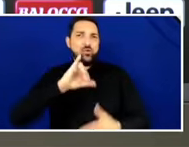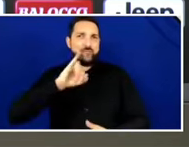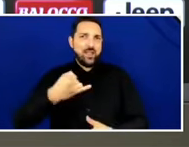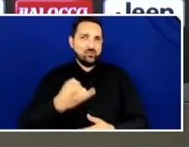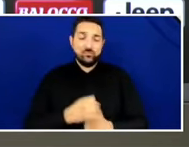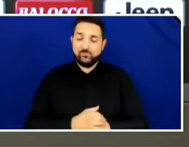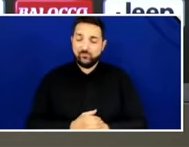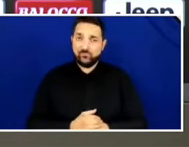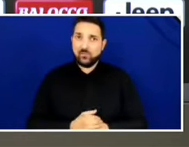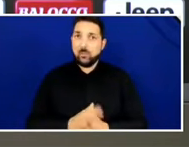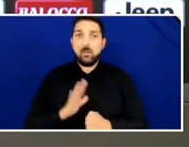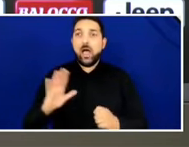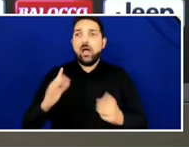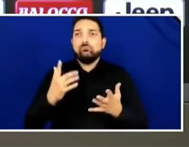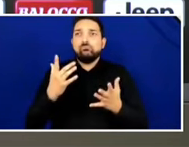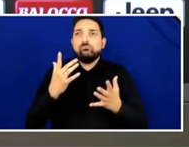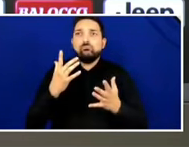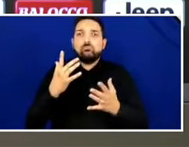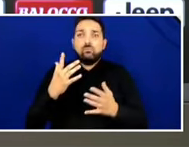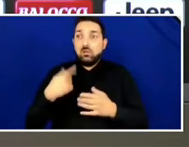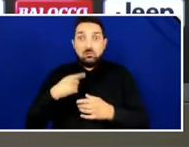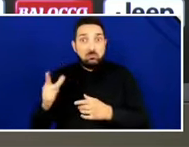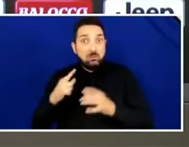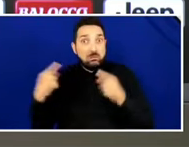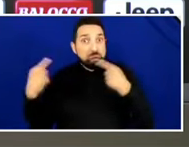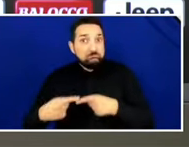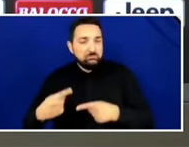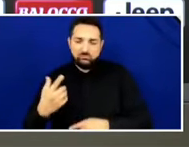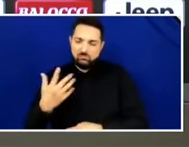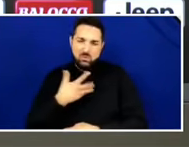non esiste niente di niente